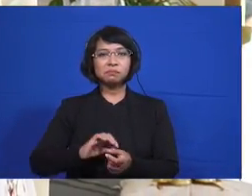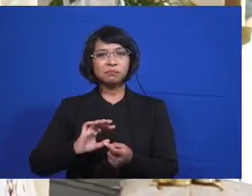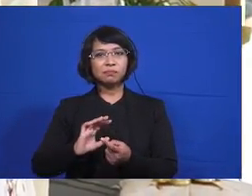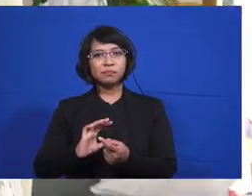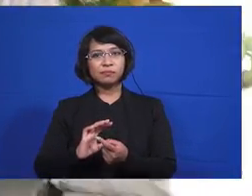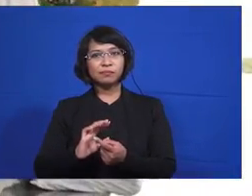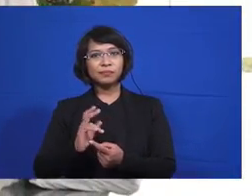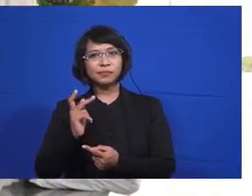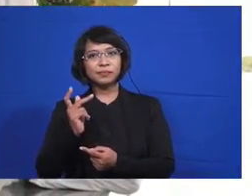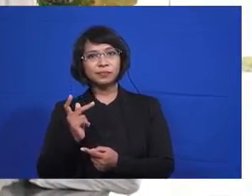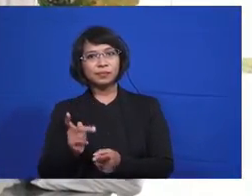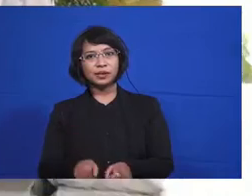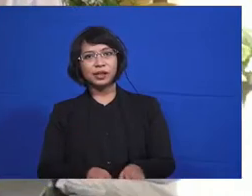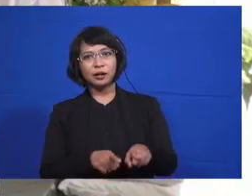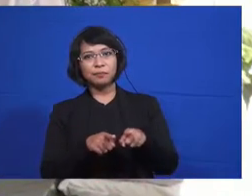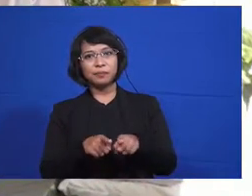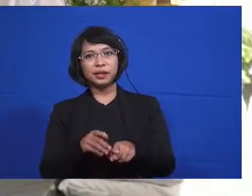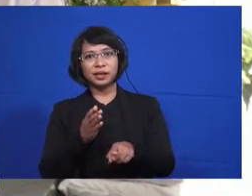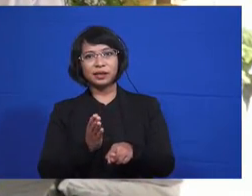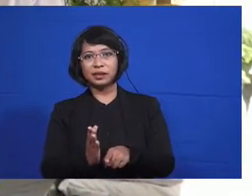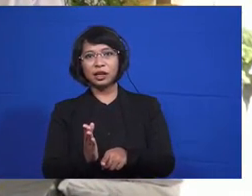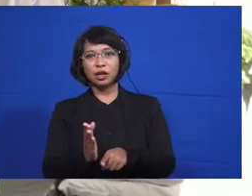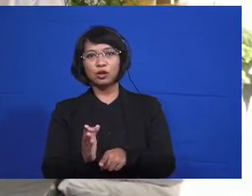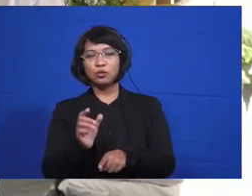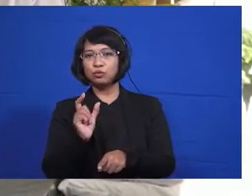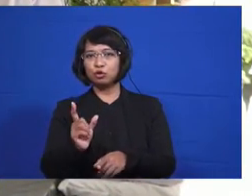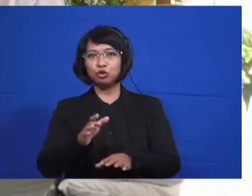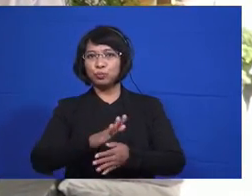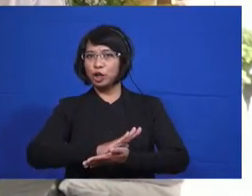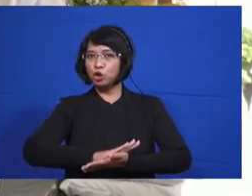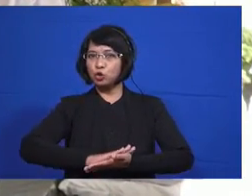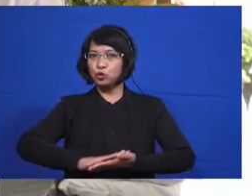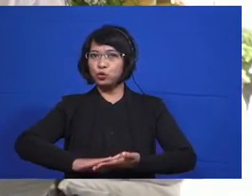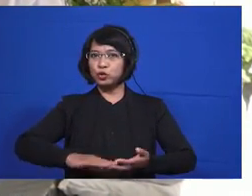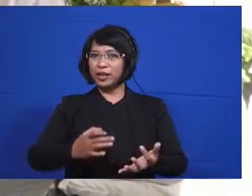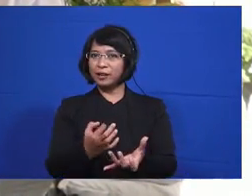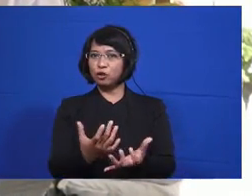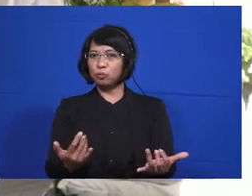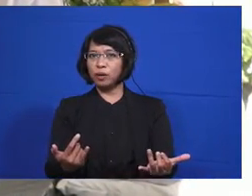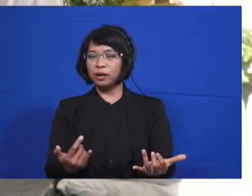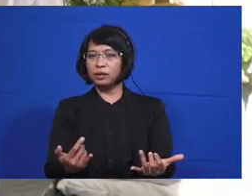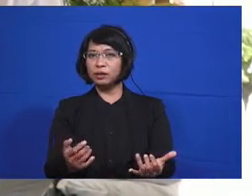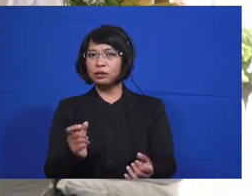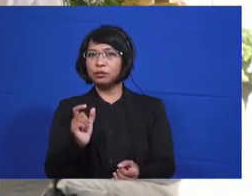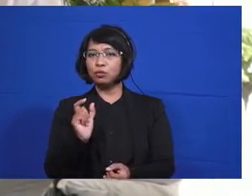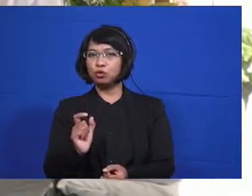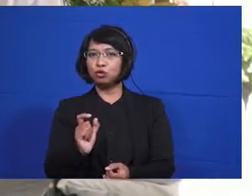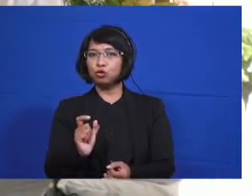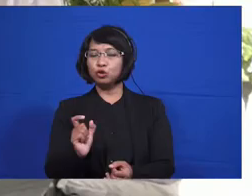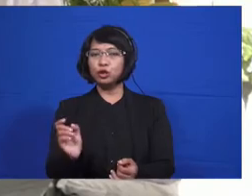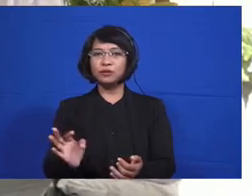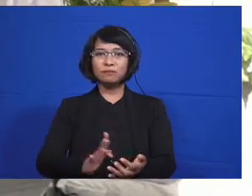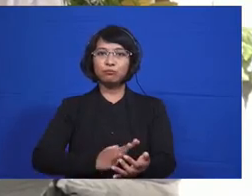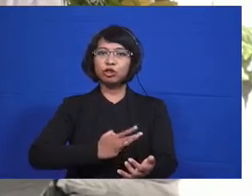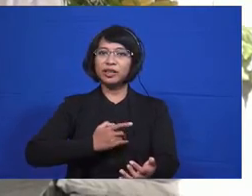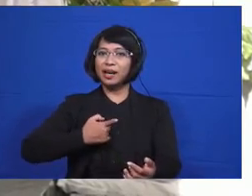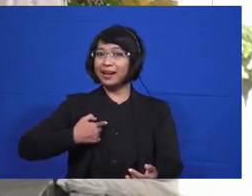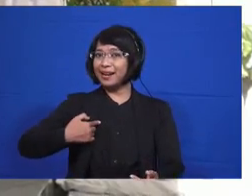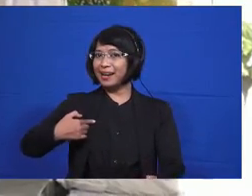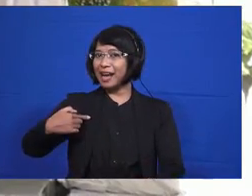demi pengudusan umat-Nya dan demi kemuliaan nama-Nya.